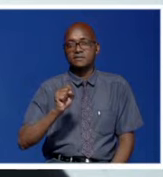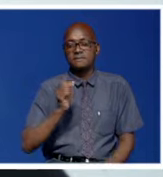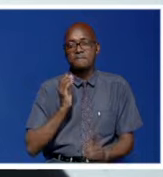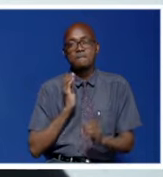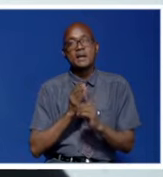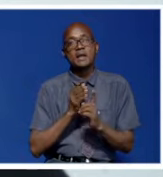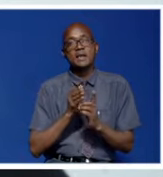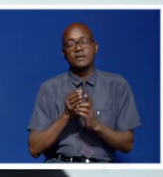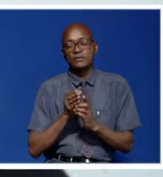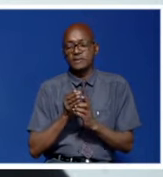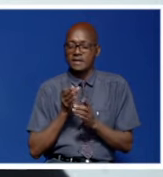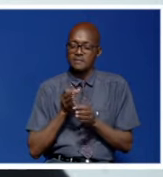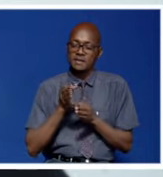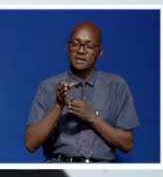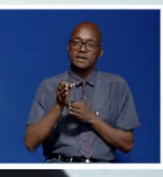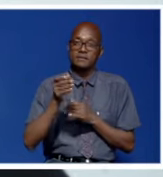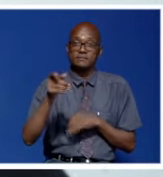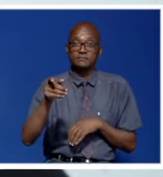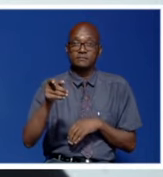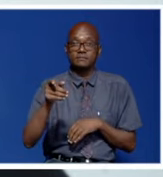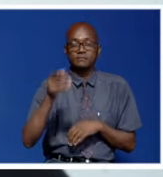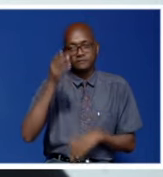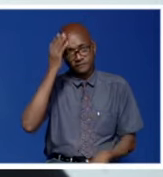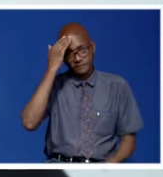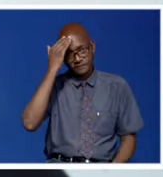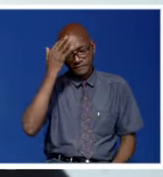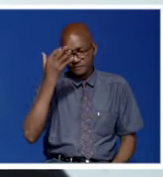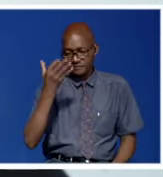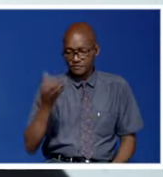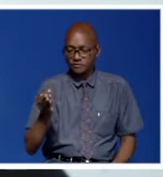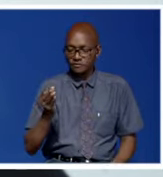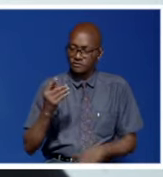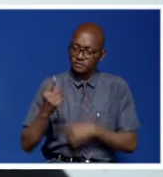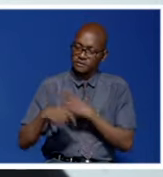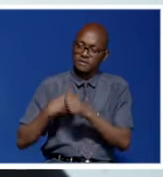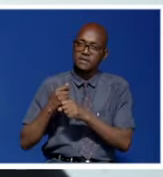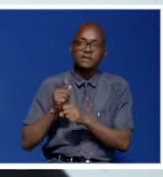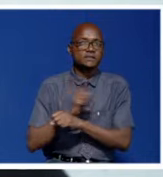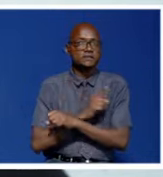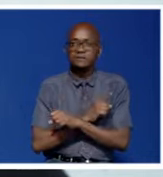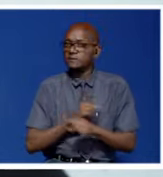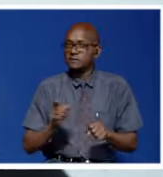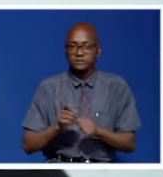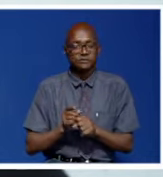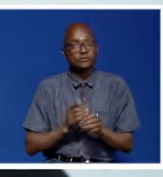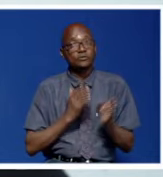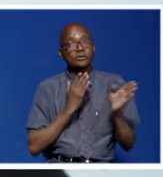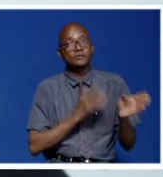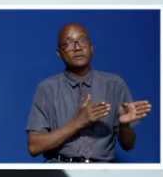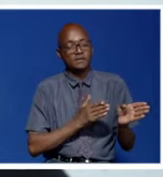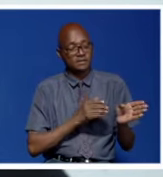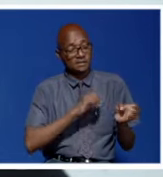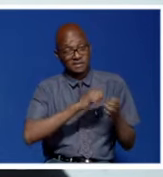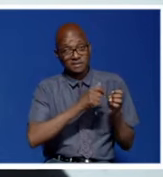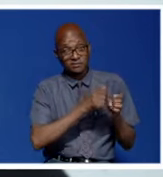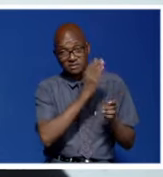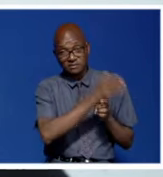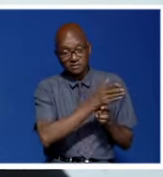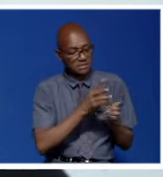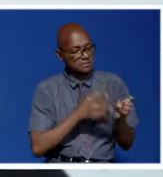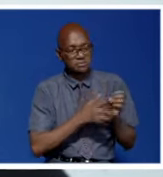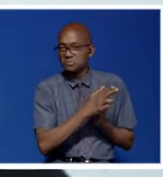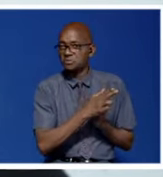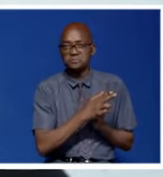hiyo ni vizuri kuwaelewa vizuri na kuendelea kufanya nao kazi badala ya kuwakimbia. Kwa sababu kukimbia tatizo sio suluhisho. Suluhisho